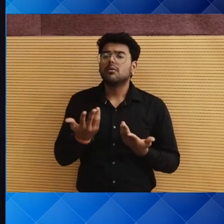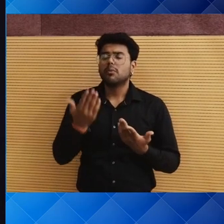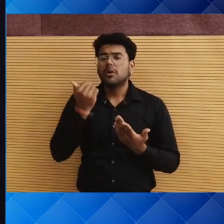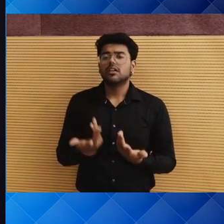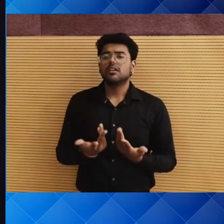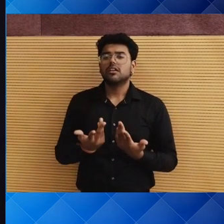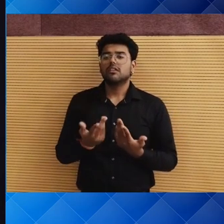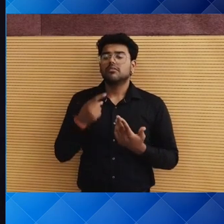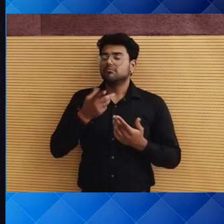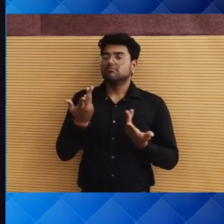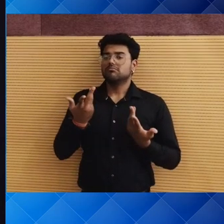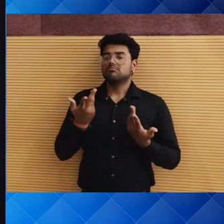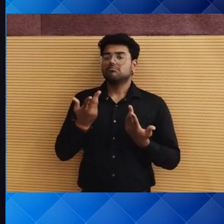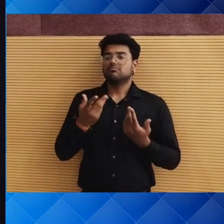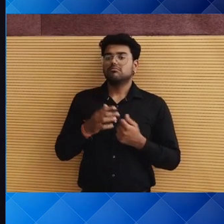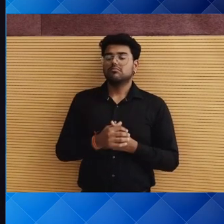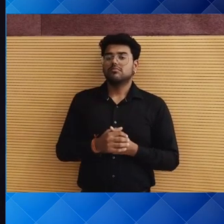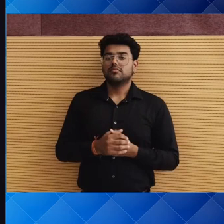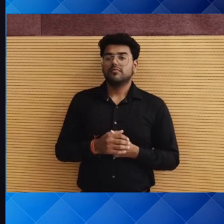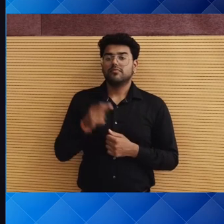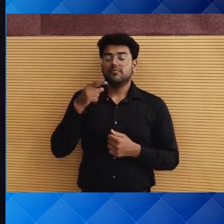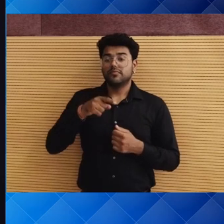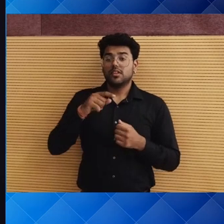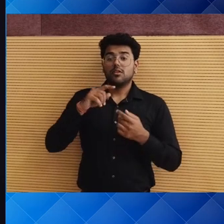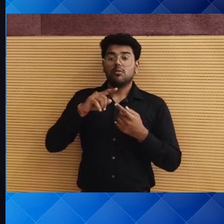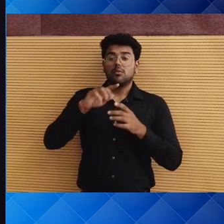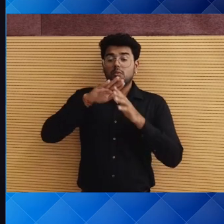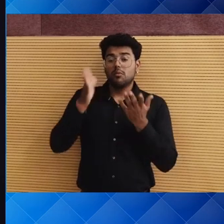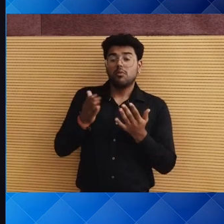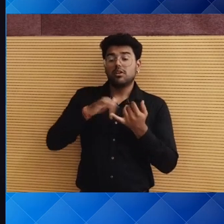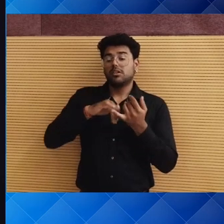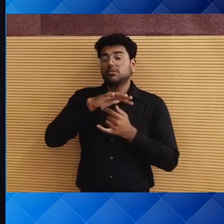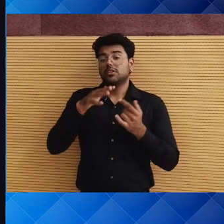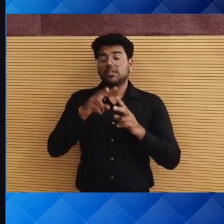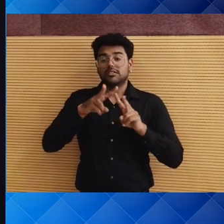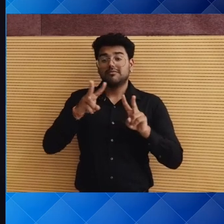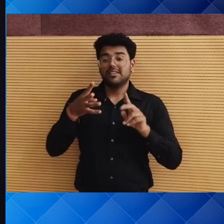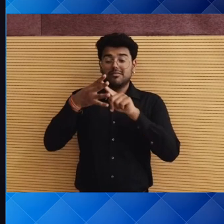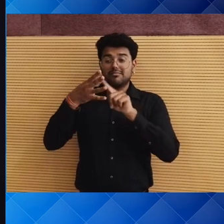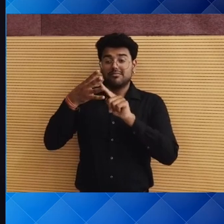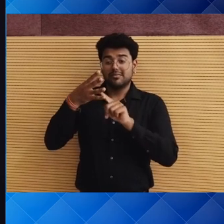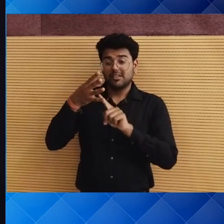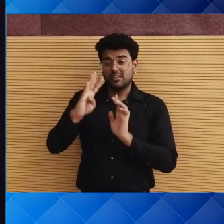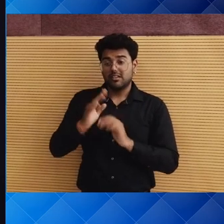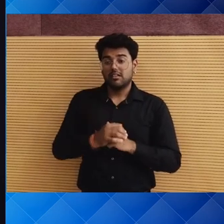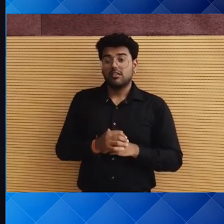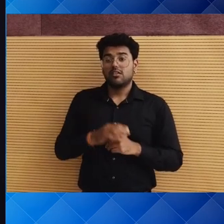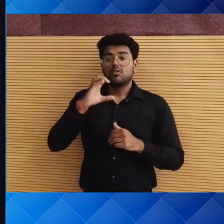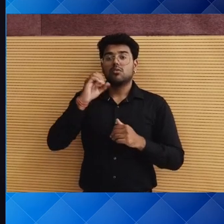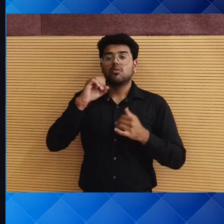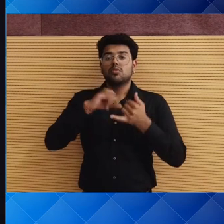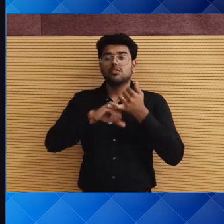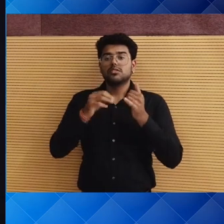है? व्यष्टि, समष्टि, सृष्टि और परमिष्टि, जो चार फील्ड रहता है कॉस्मिक वर्ल्ड